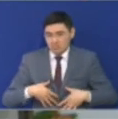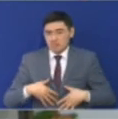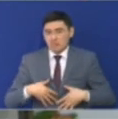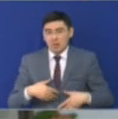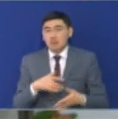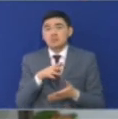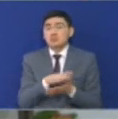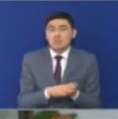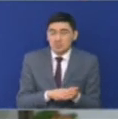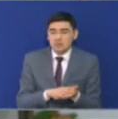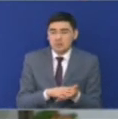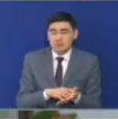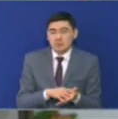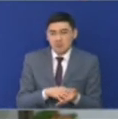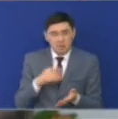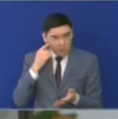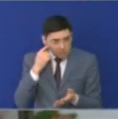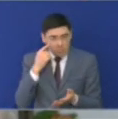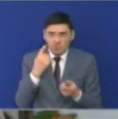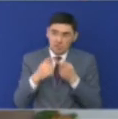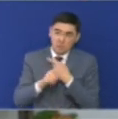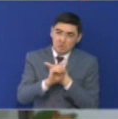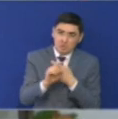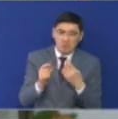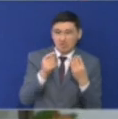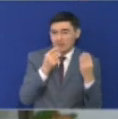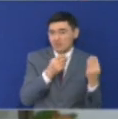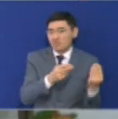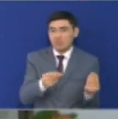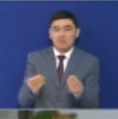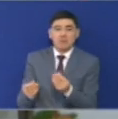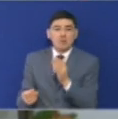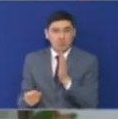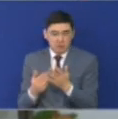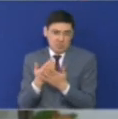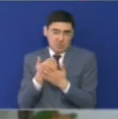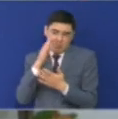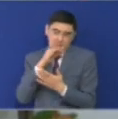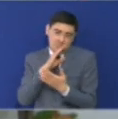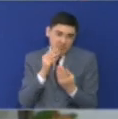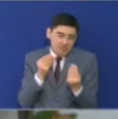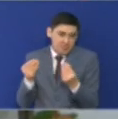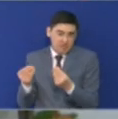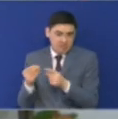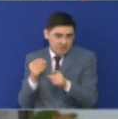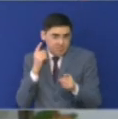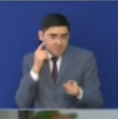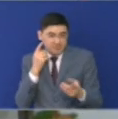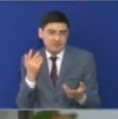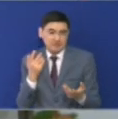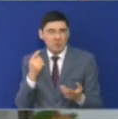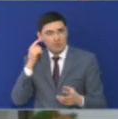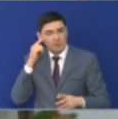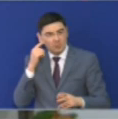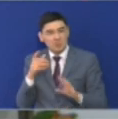Через детей они, я думаю, будут влиять, дети будут влиять на родителей, понимаете? Я думаю, этот проект будет иметь